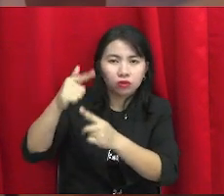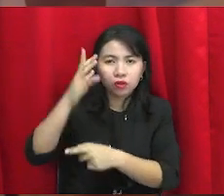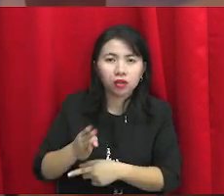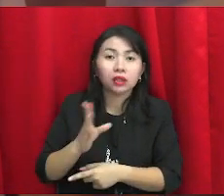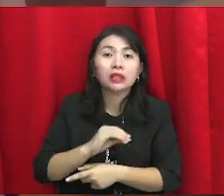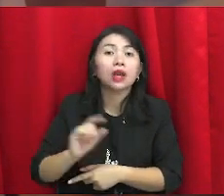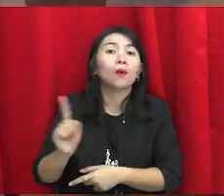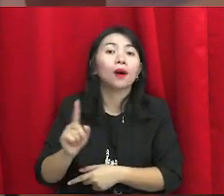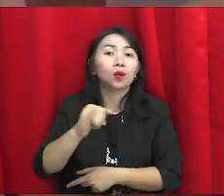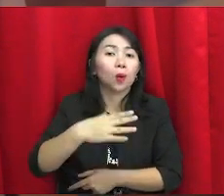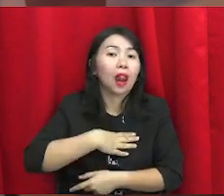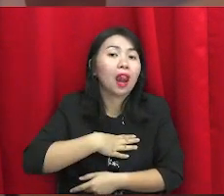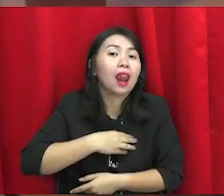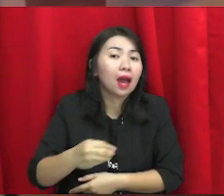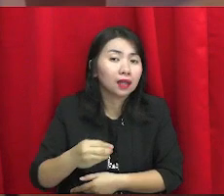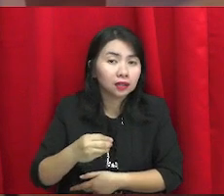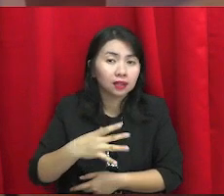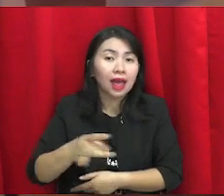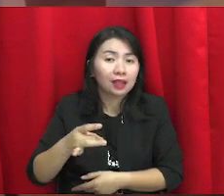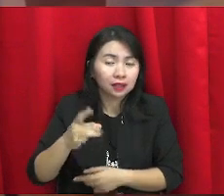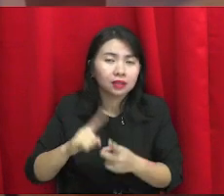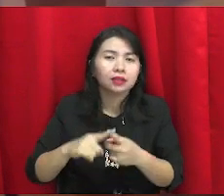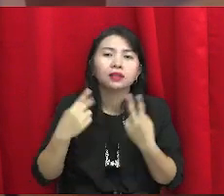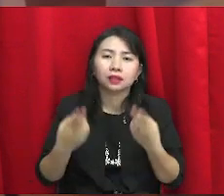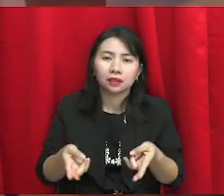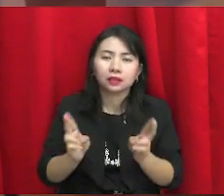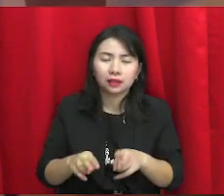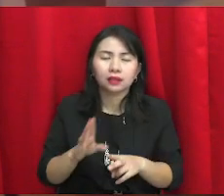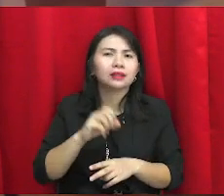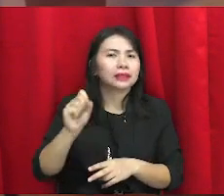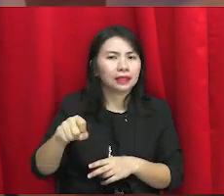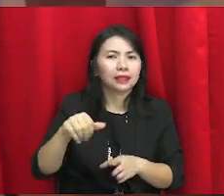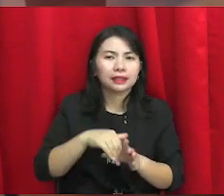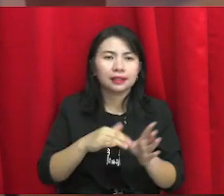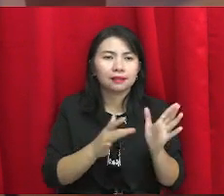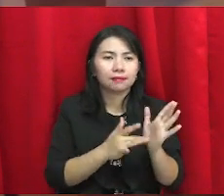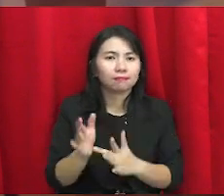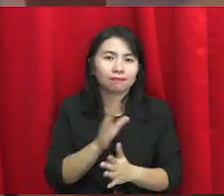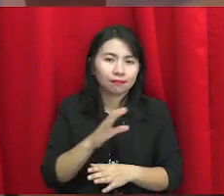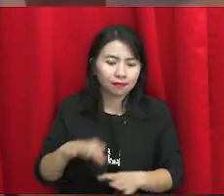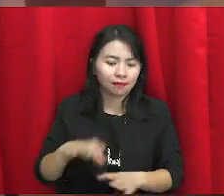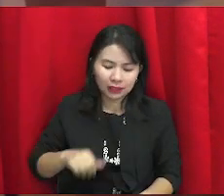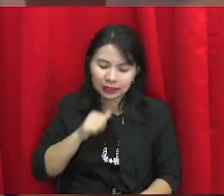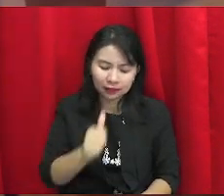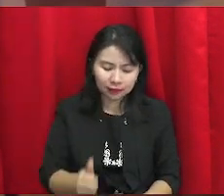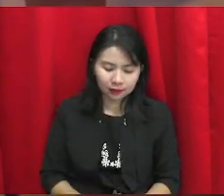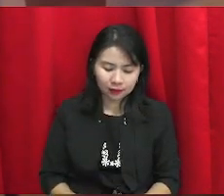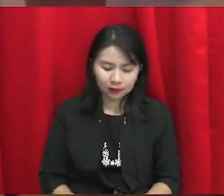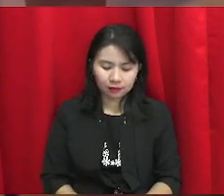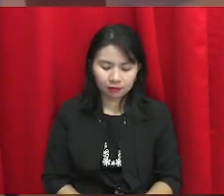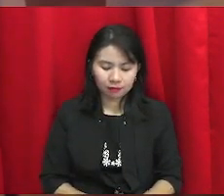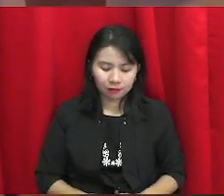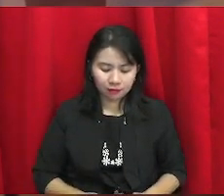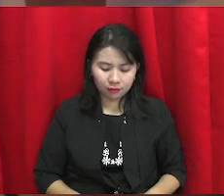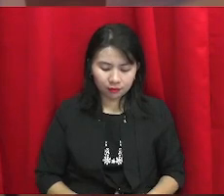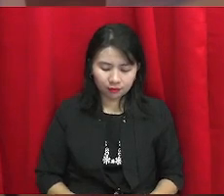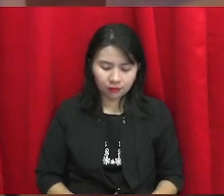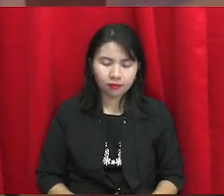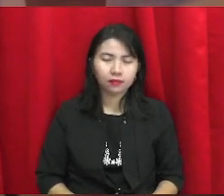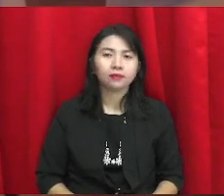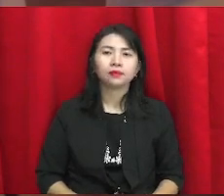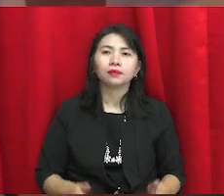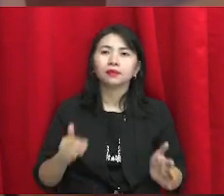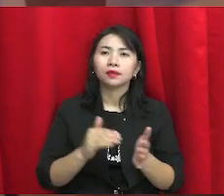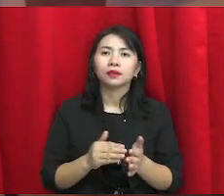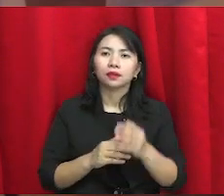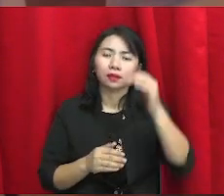pang mangyari. You see? Sa Panginoon Jesucristo, hindi. Alam, nakakatawa yan, Sir Tony, Ma'am Rona, Ma'am Ara,